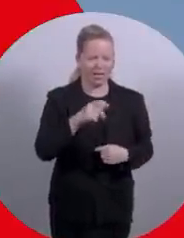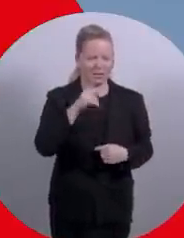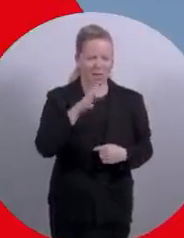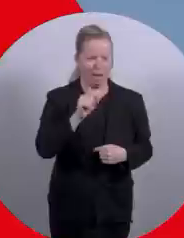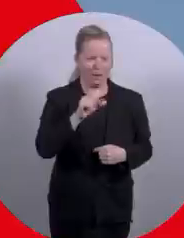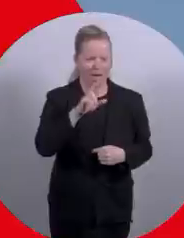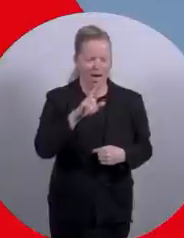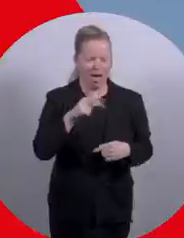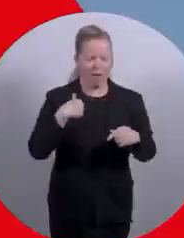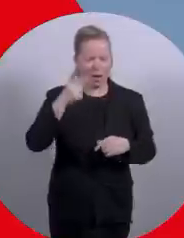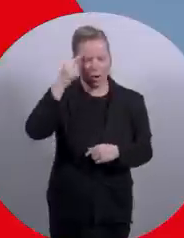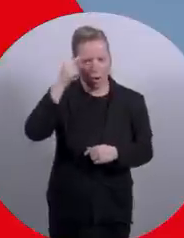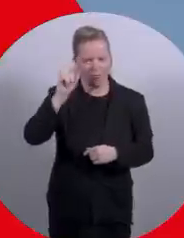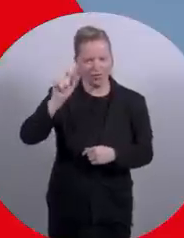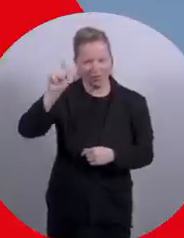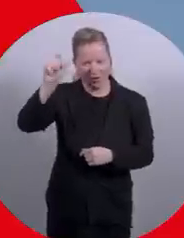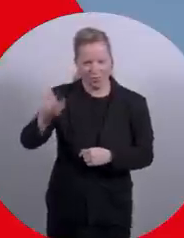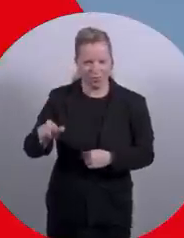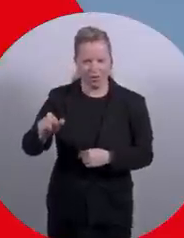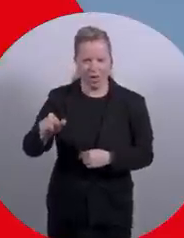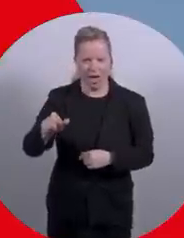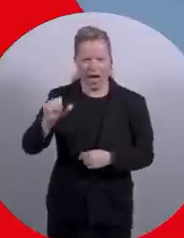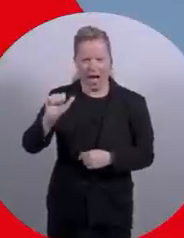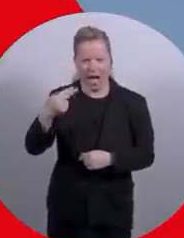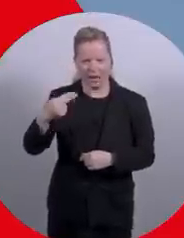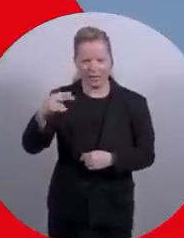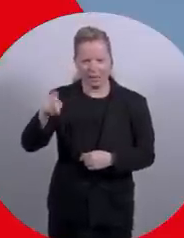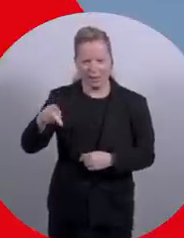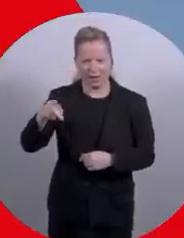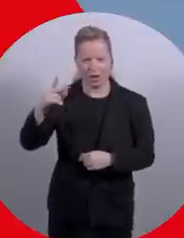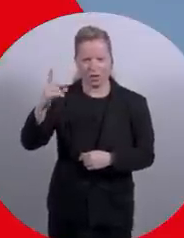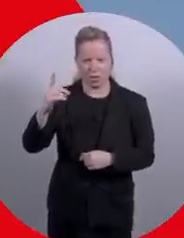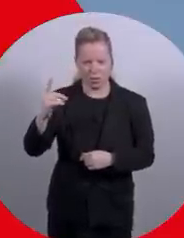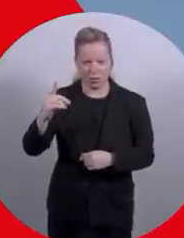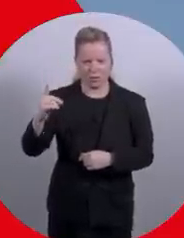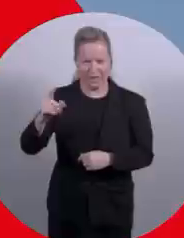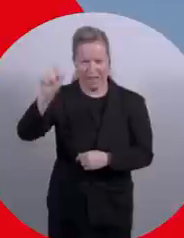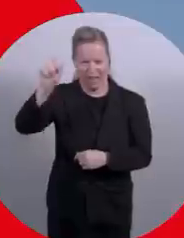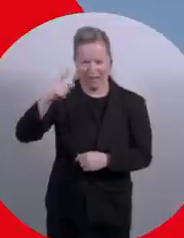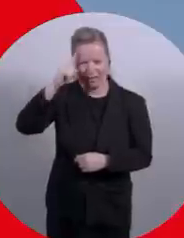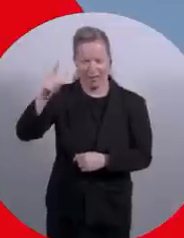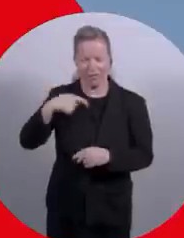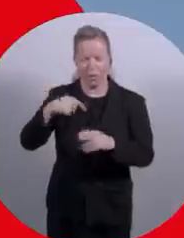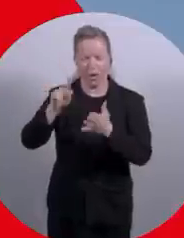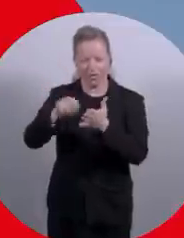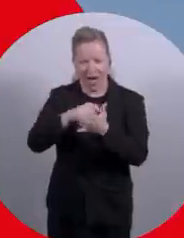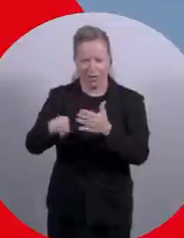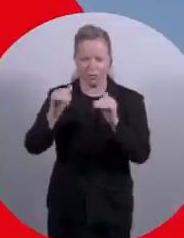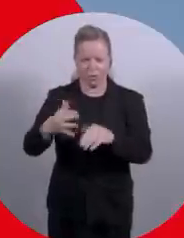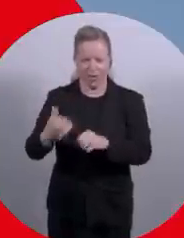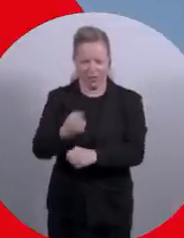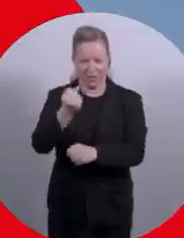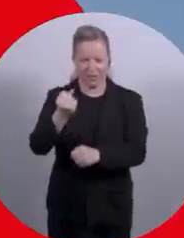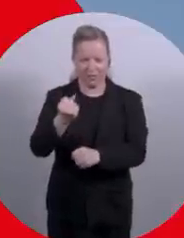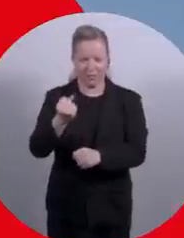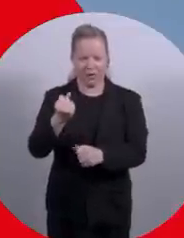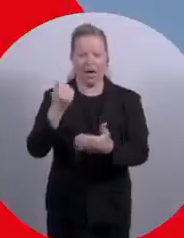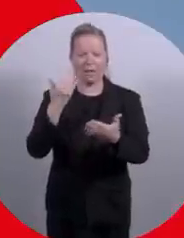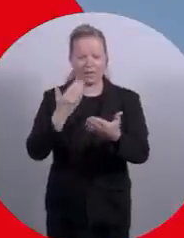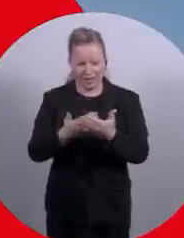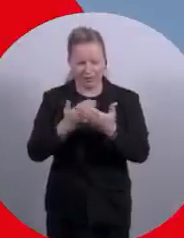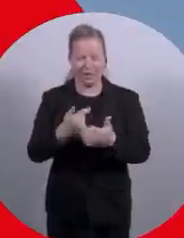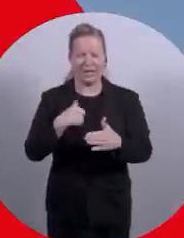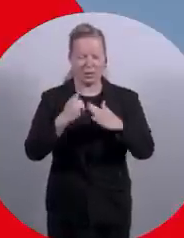im Kopf der überlege ich Hans Peter doskozil weil wir eine Wahl zu gewinnen haben aber genau deshalb unterstütze ich Andreas